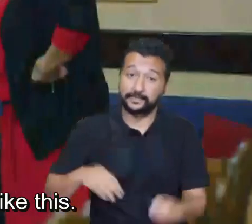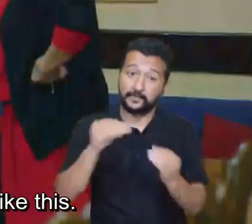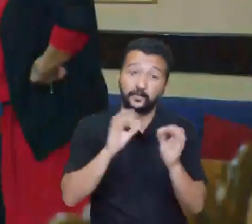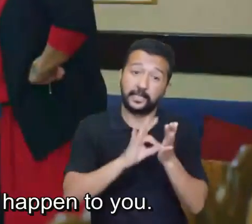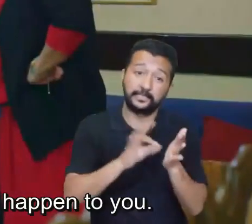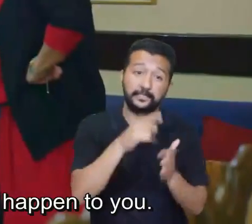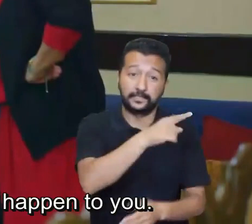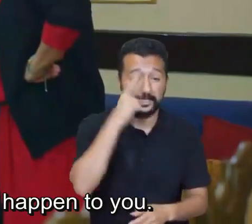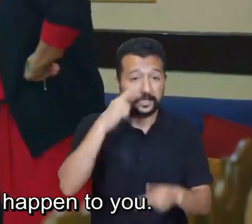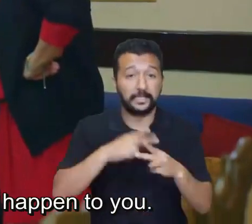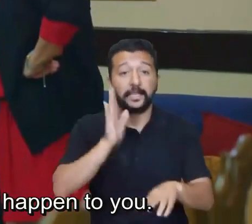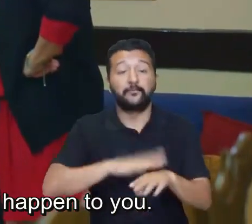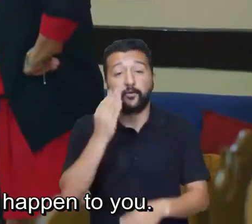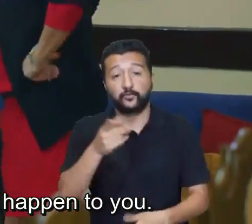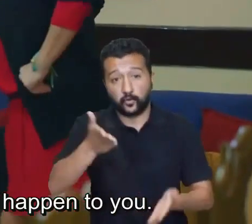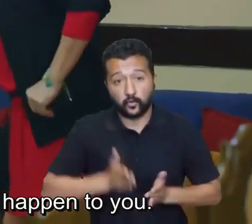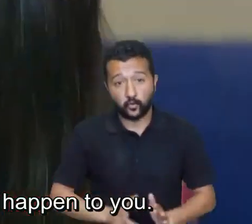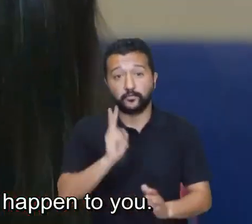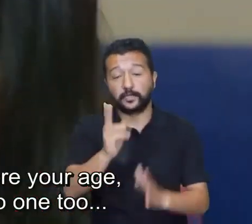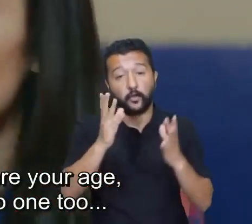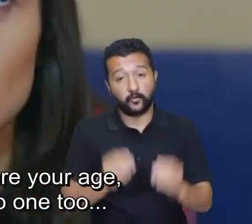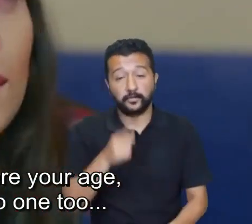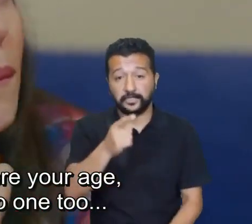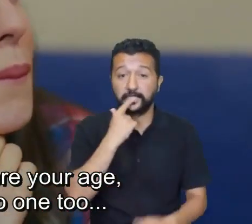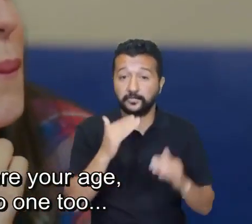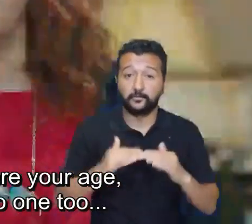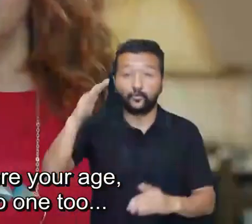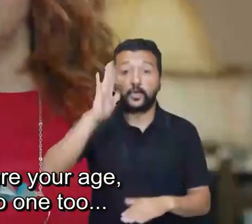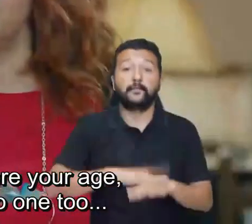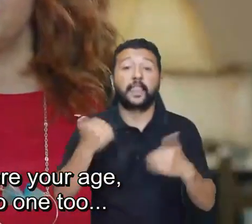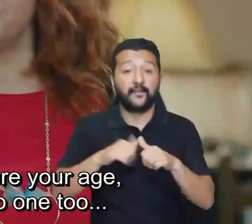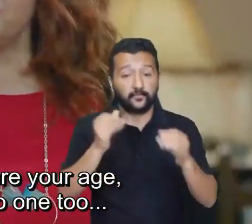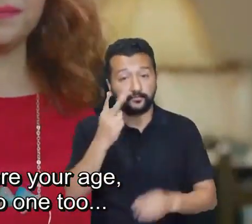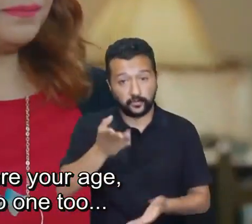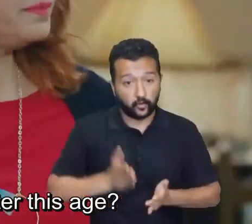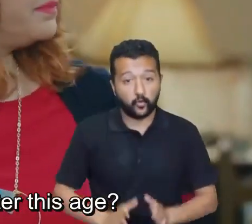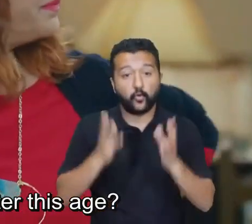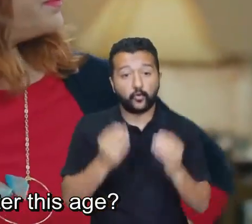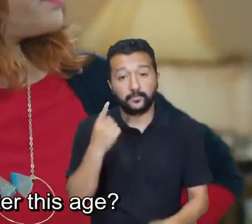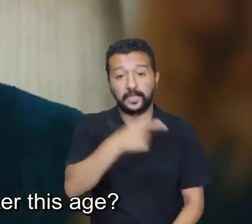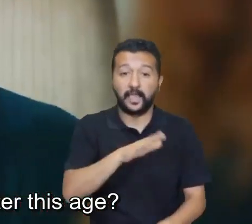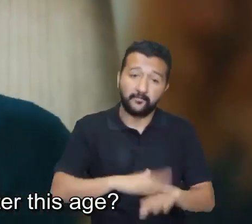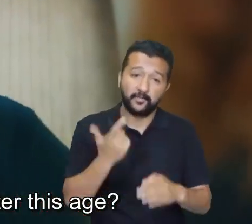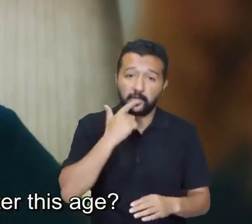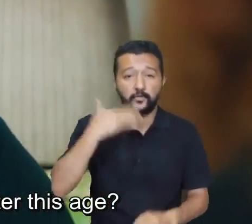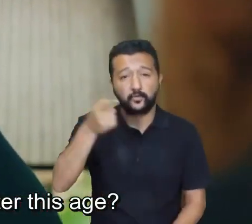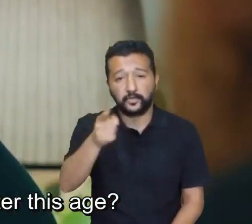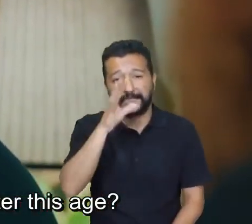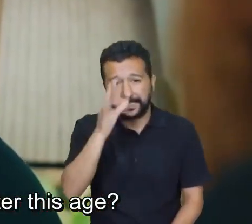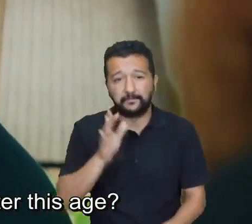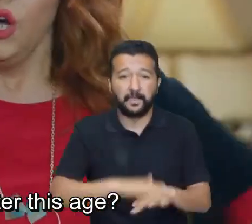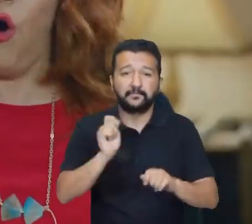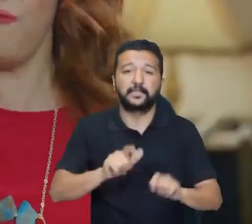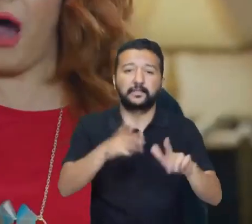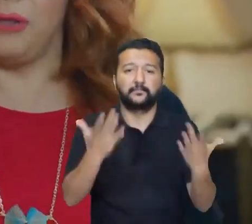şöyle yazarım. Nazar etme ne olur, doğur senin de olur. Yaşın geçmeden evlenseydin sen de doğururdun bir tane ama artık bu yaştan sonra kim ne